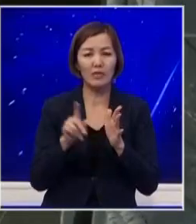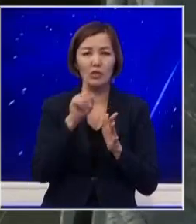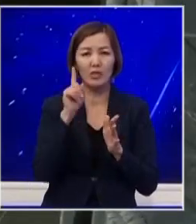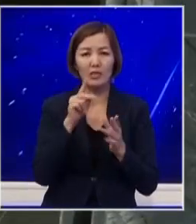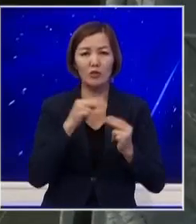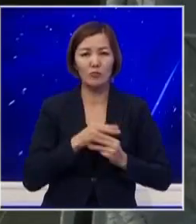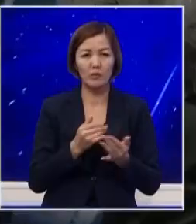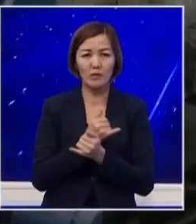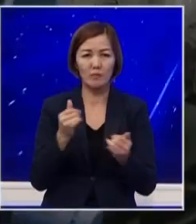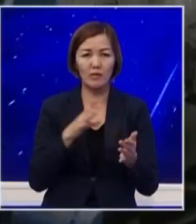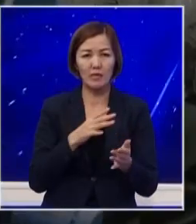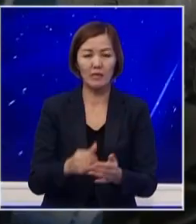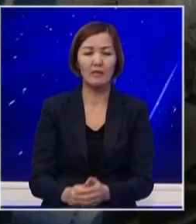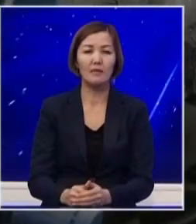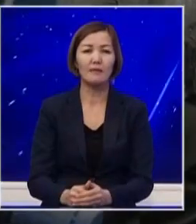жастар екен.